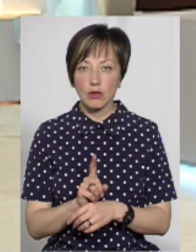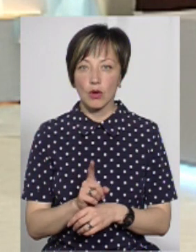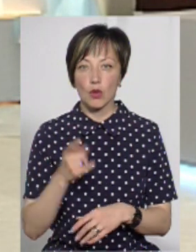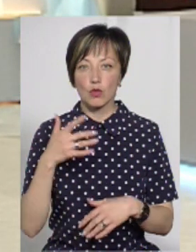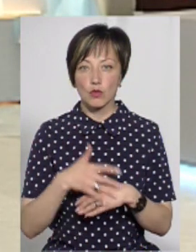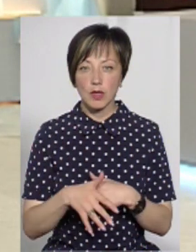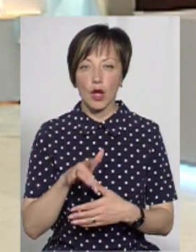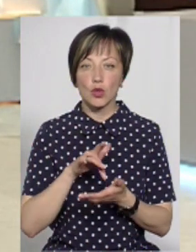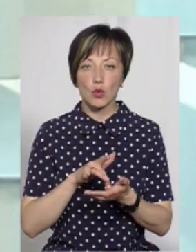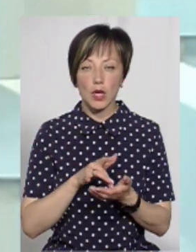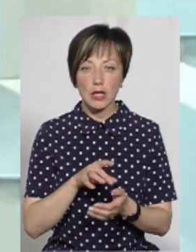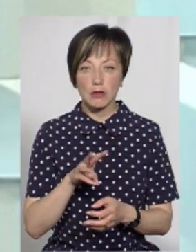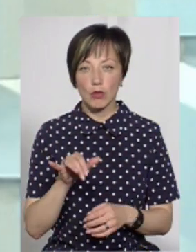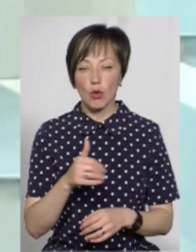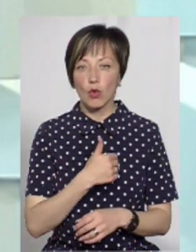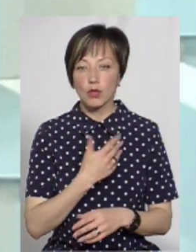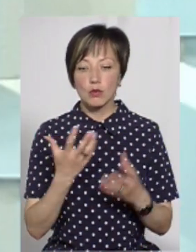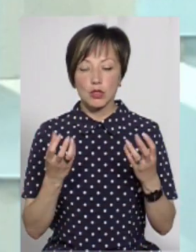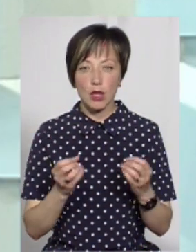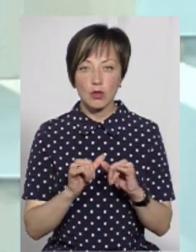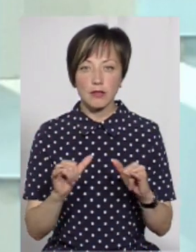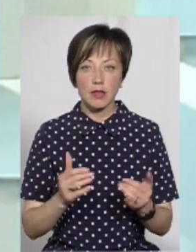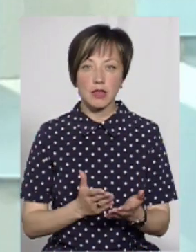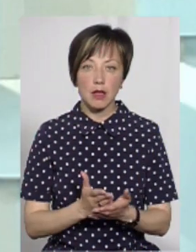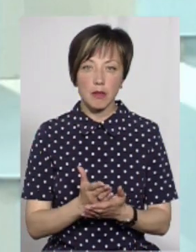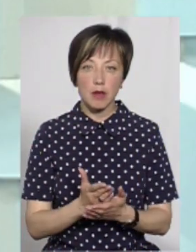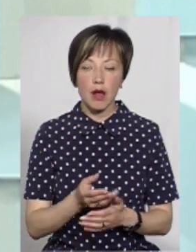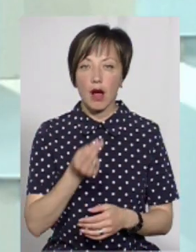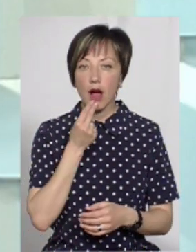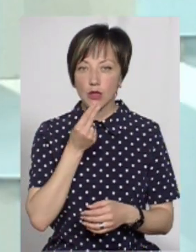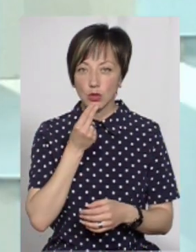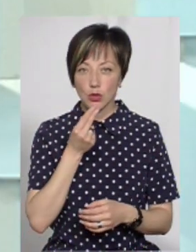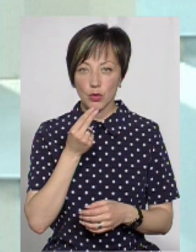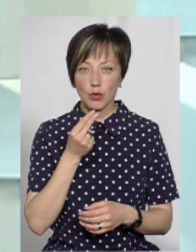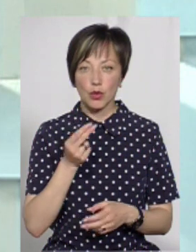стандартного розуміння туризму, ми хочемо ще розвити такий напрямок, якийсь гастротуризм.